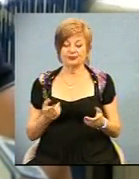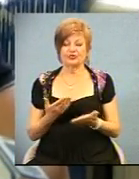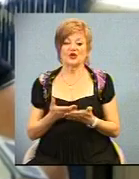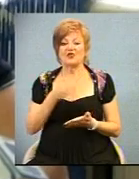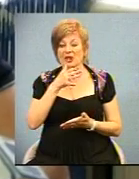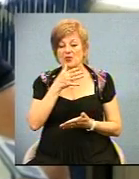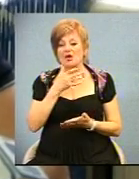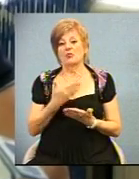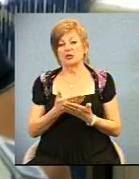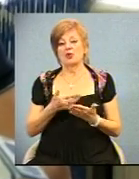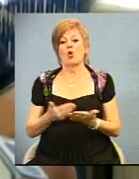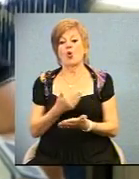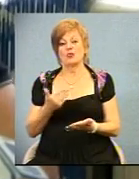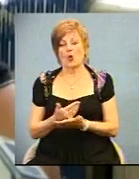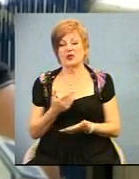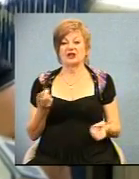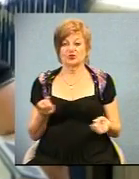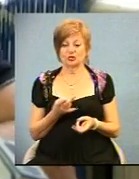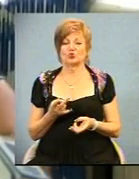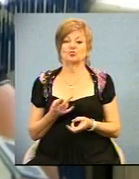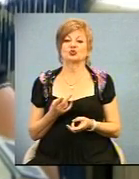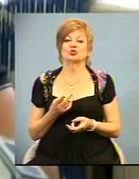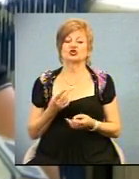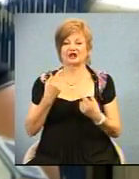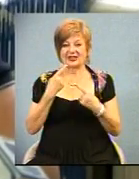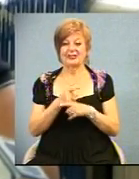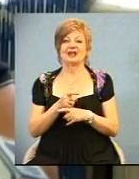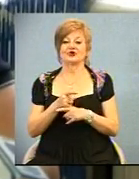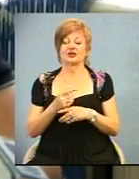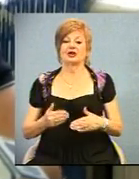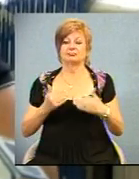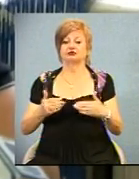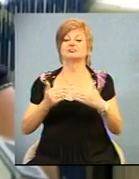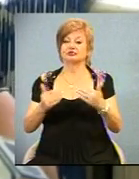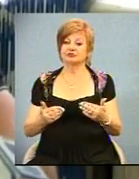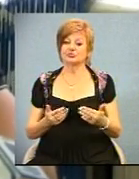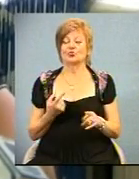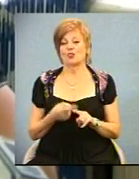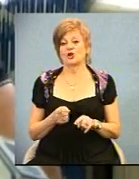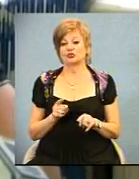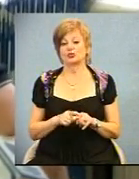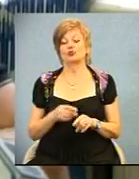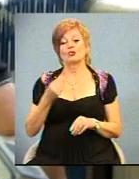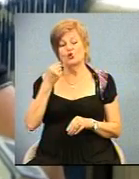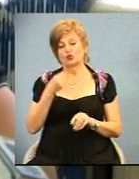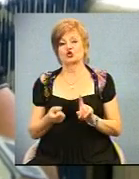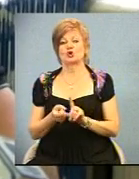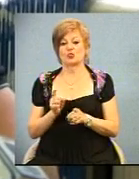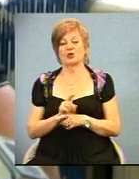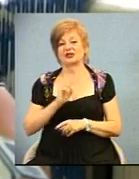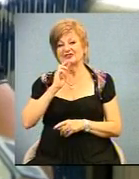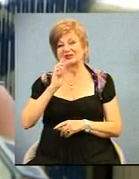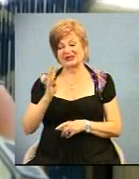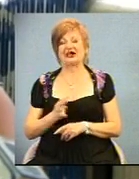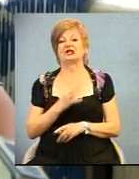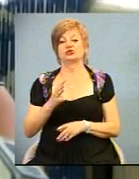обновляти те же тюнера, то есть те же прошивки, то есть техника все время идет вперед. Поэтому лучше, конечно, там 2-3 года